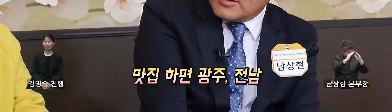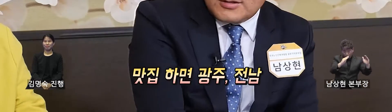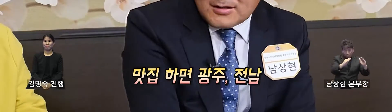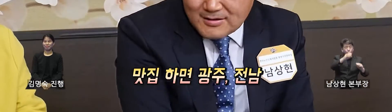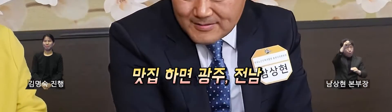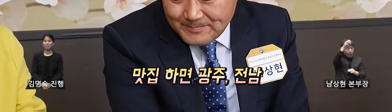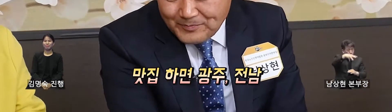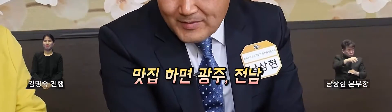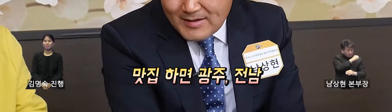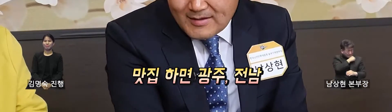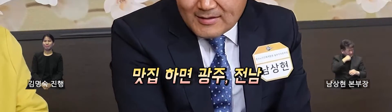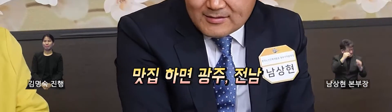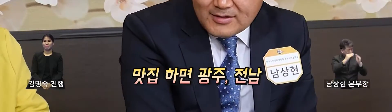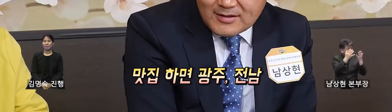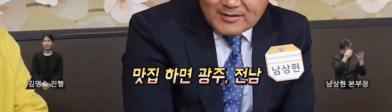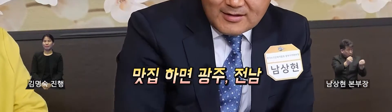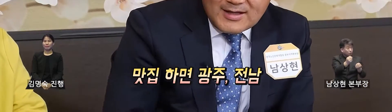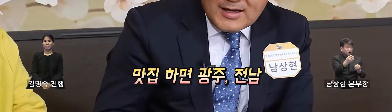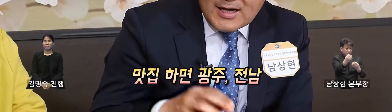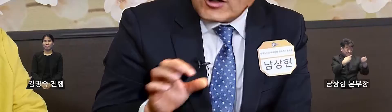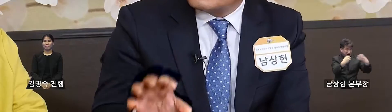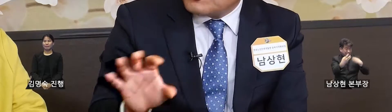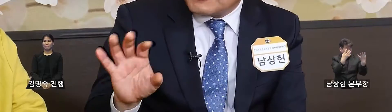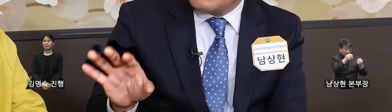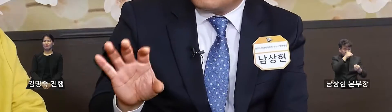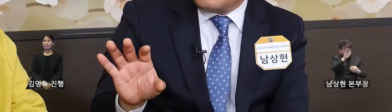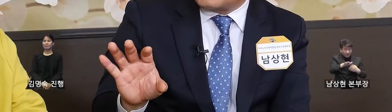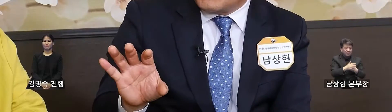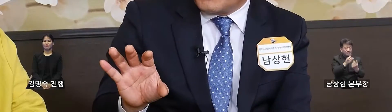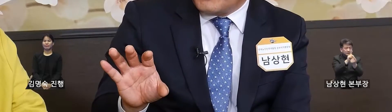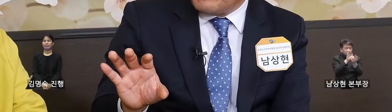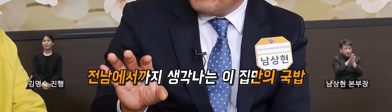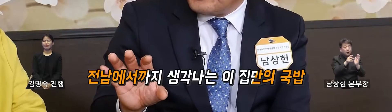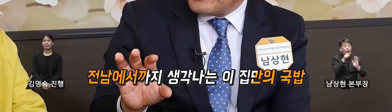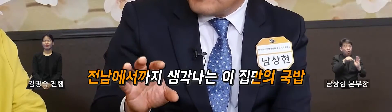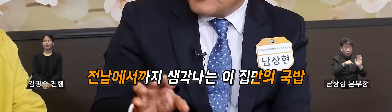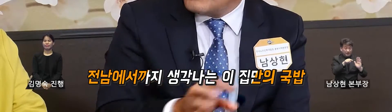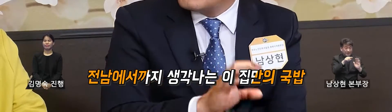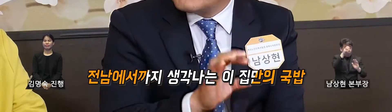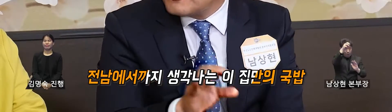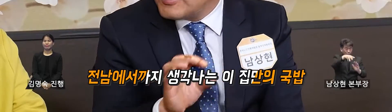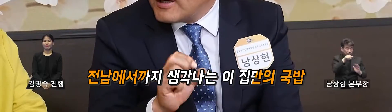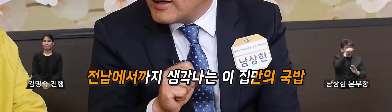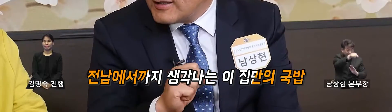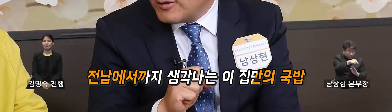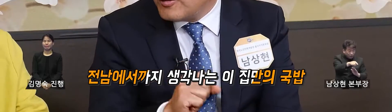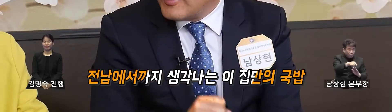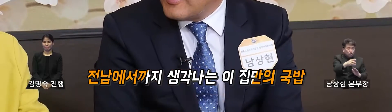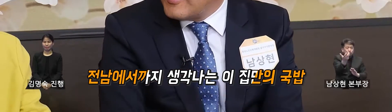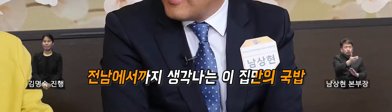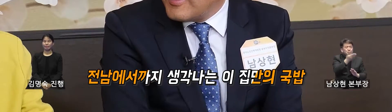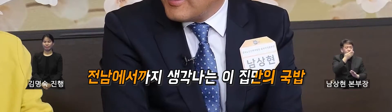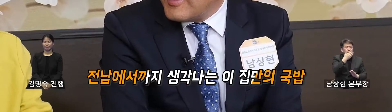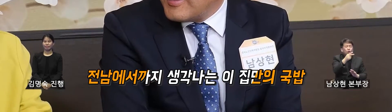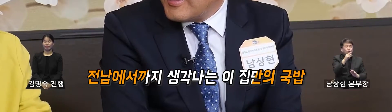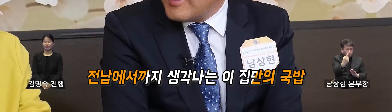예. 이렇게 얘기하시잖아요. 근데 가서 국밥을 먹어도 네. 여기가 자꾸 생각이 나는